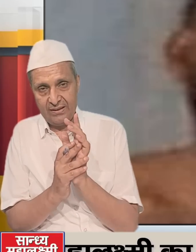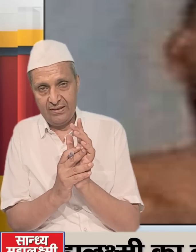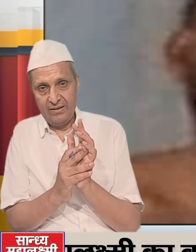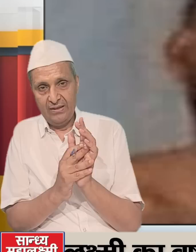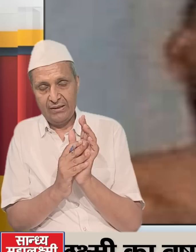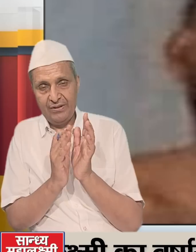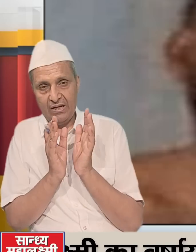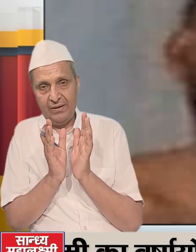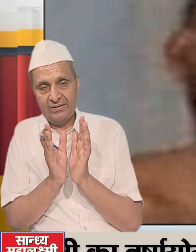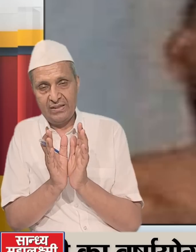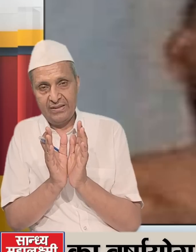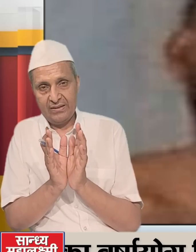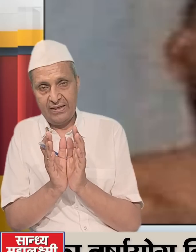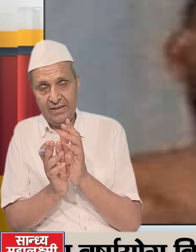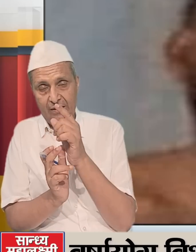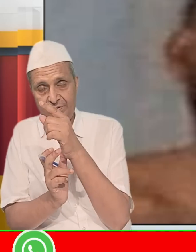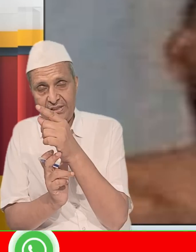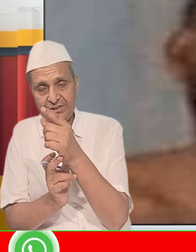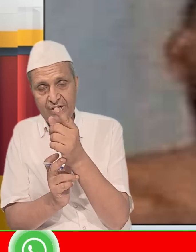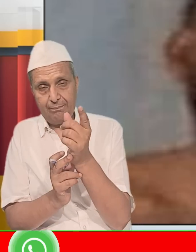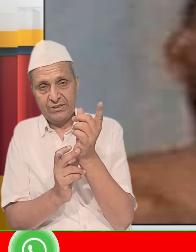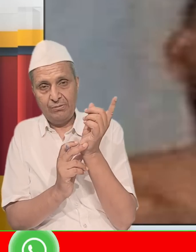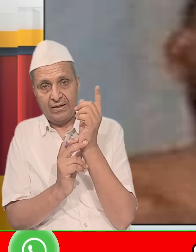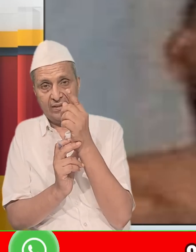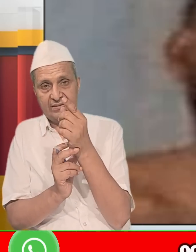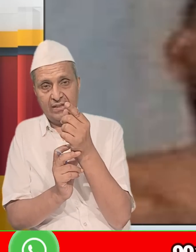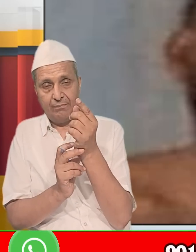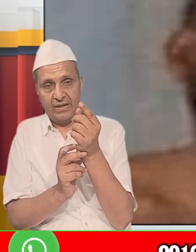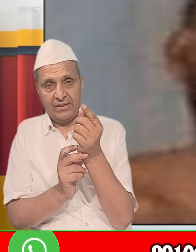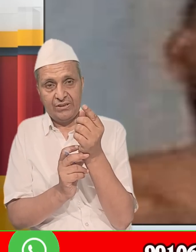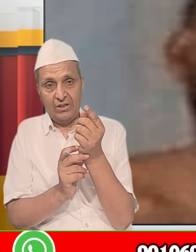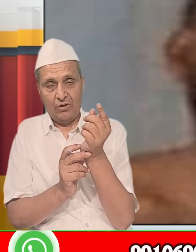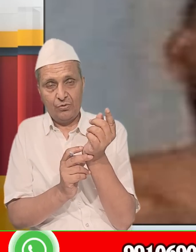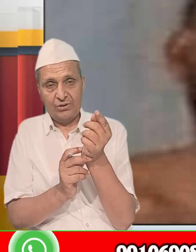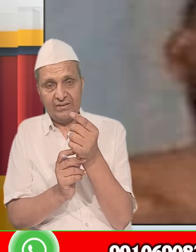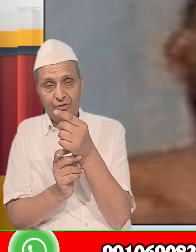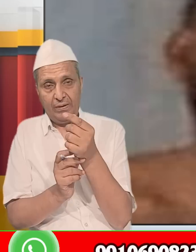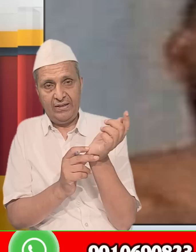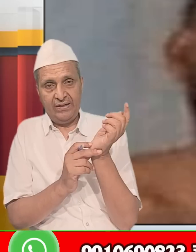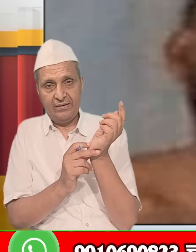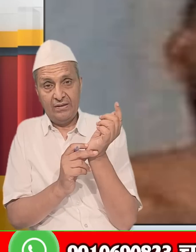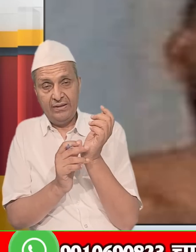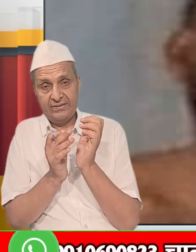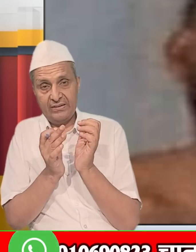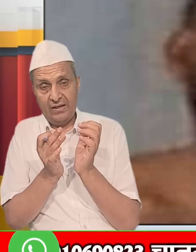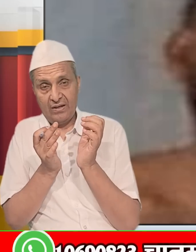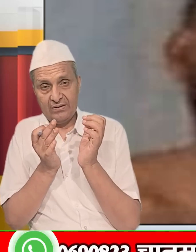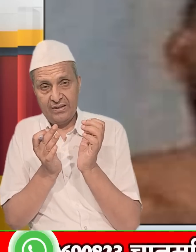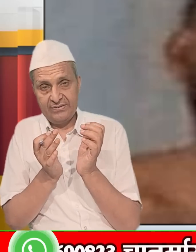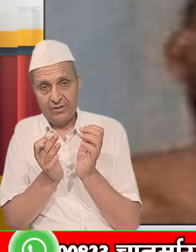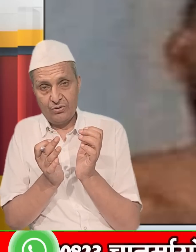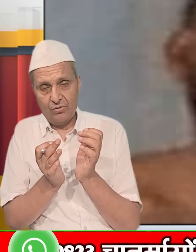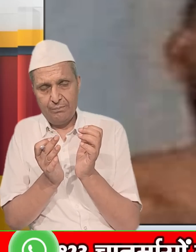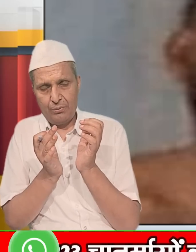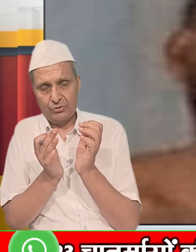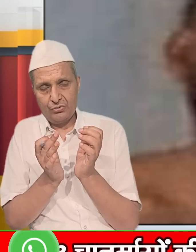अनुत्तरित रहता है कि विहार में इस तरह की घटनाएं, विशेषकर ये पश्चिमी राजस्थान, महाराष्ट्र और गुजरात की जो बेल्ट है ना, इसके अंदर लगातार